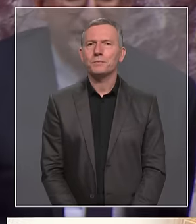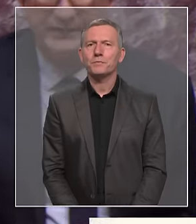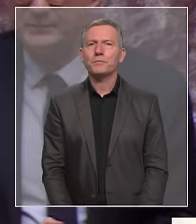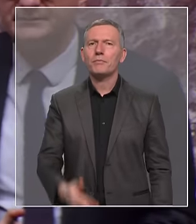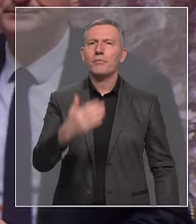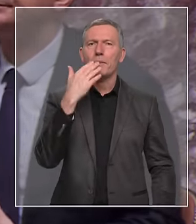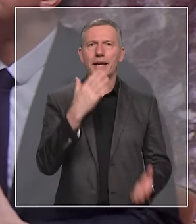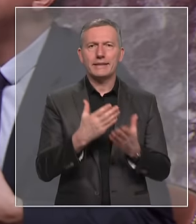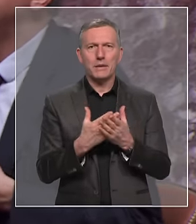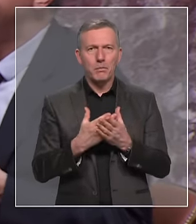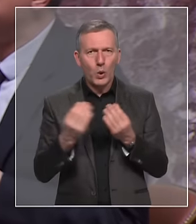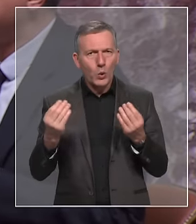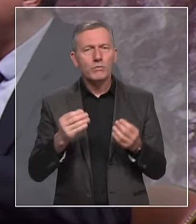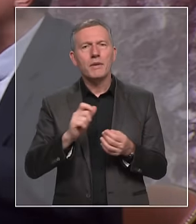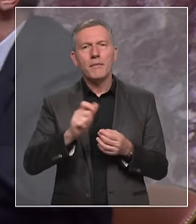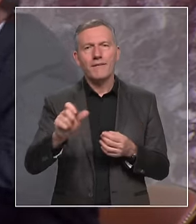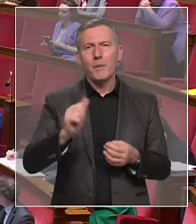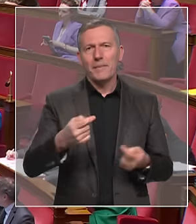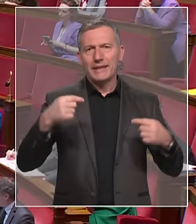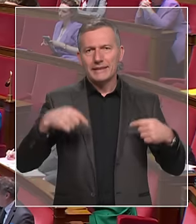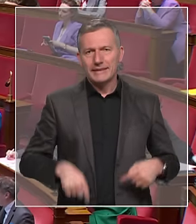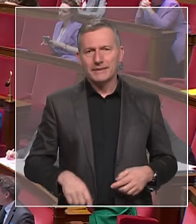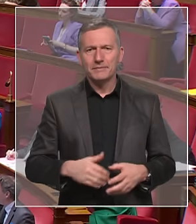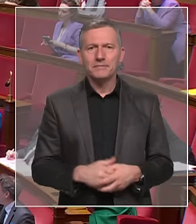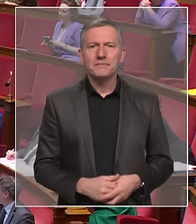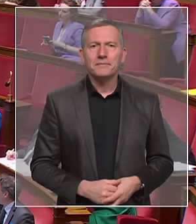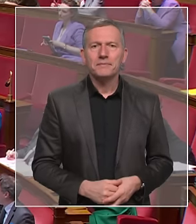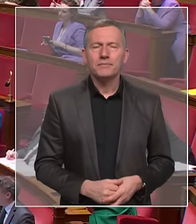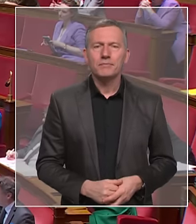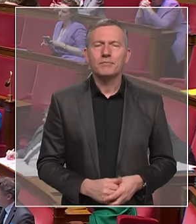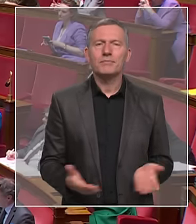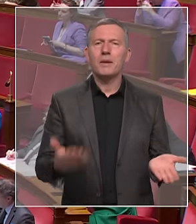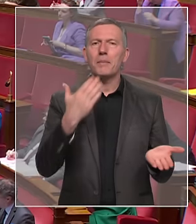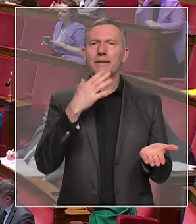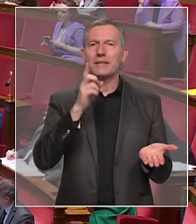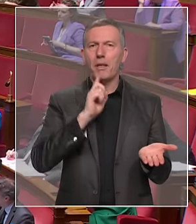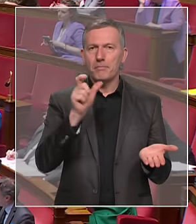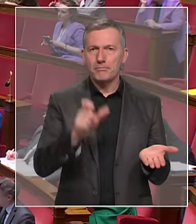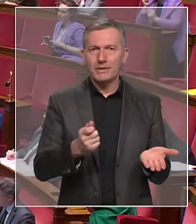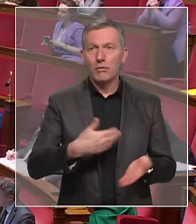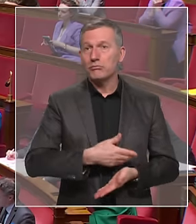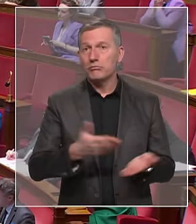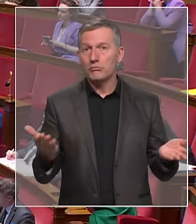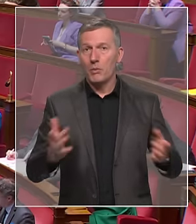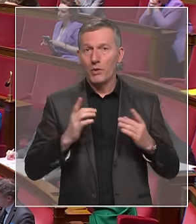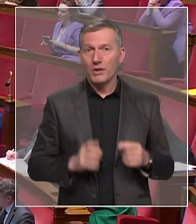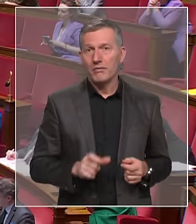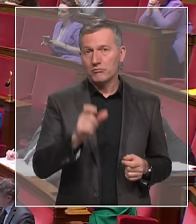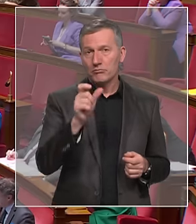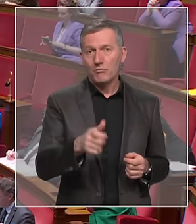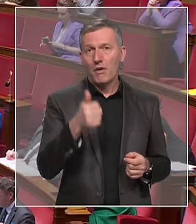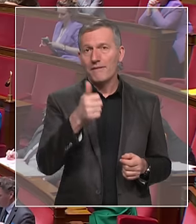Merci beaucoup, mon cher collègue. La parole est à monsieur le Premier ministre. Merci, madame la présidente, mesdames et messieurs les députés, monsieur le